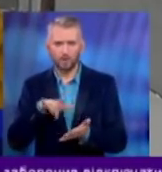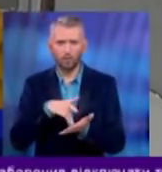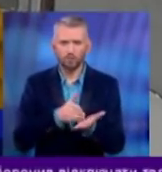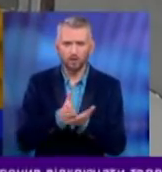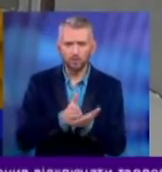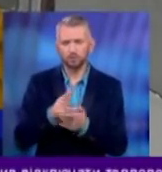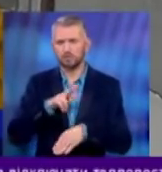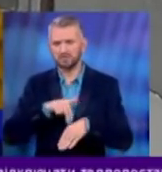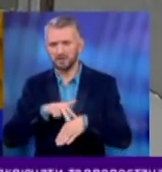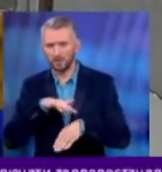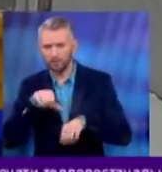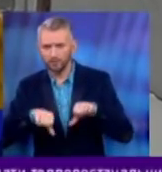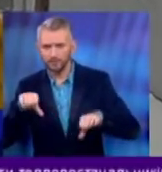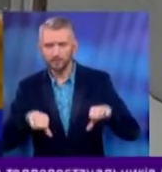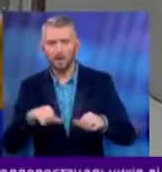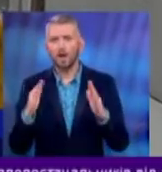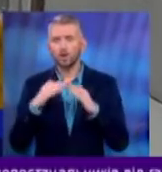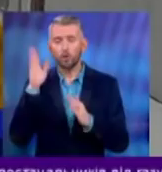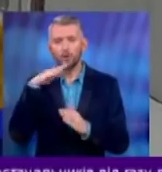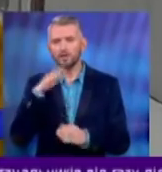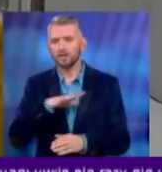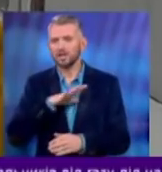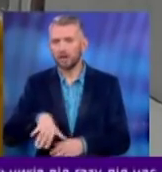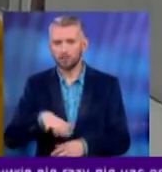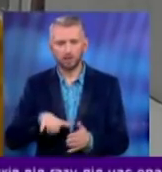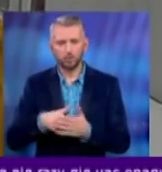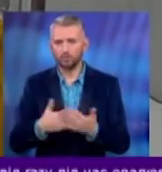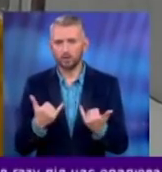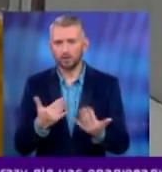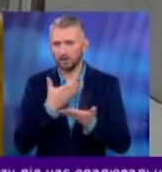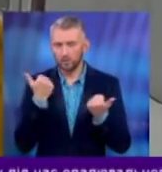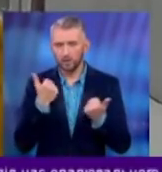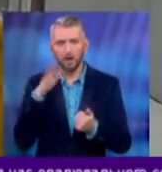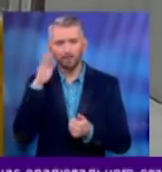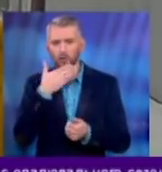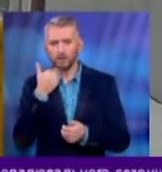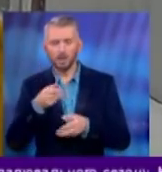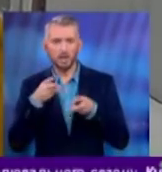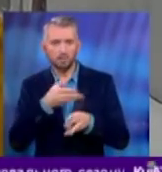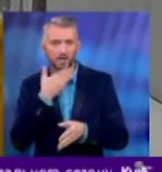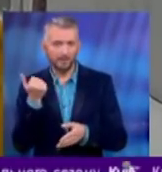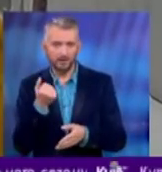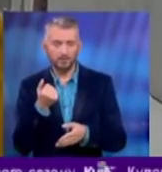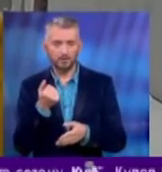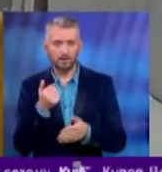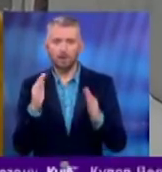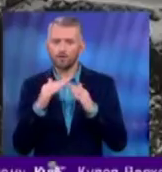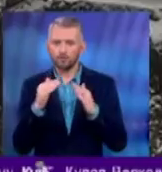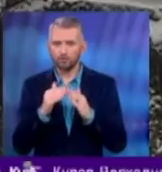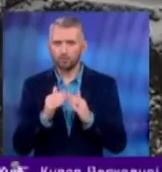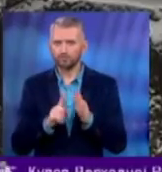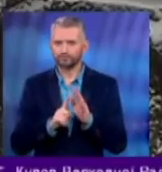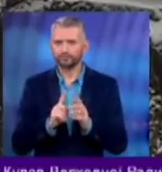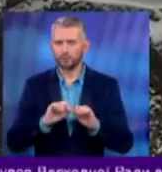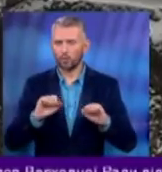міліція. От. А вдома води не було і до сих пор немає. Води немає, отоплення немає. В принципі, в домі становиться холодновато.